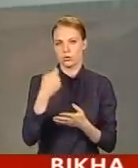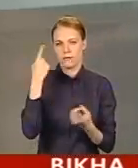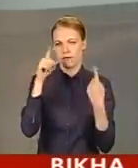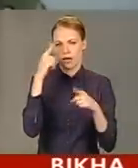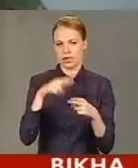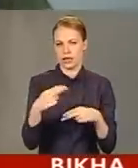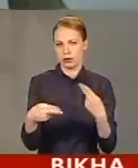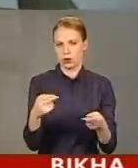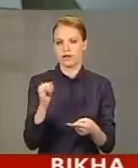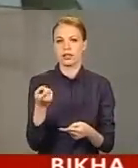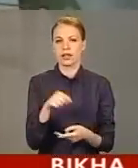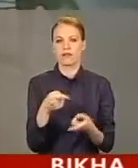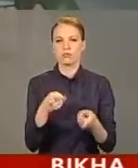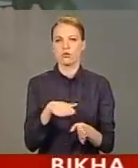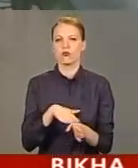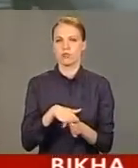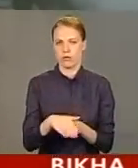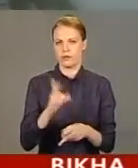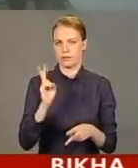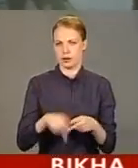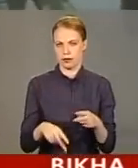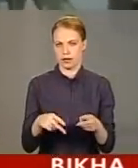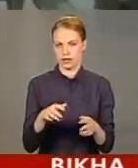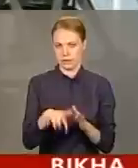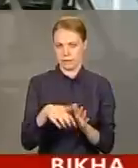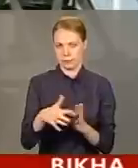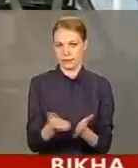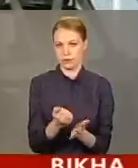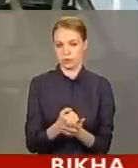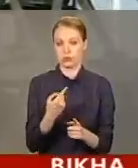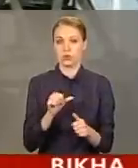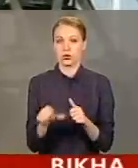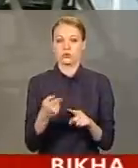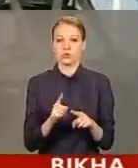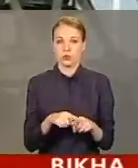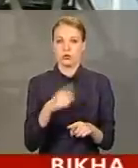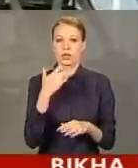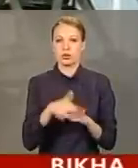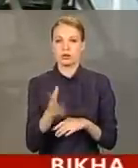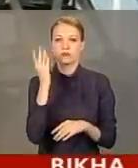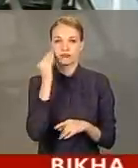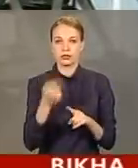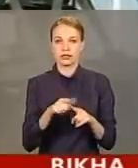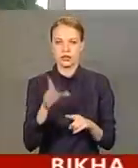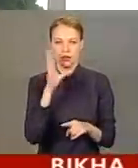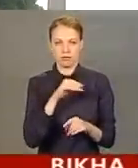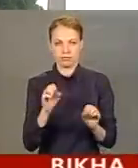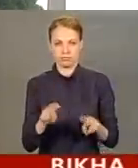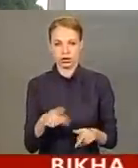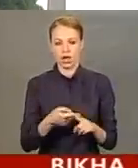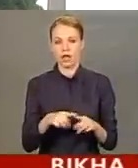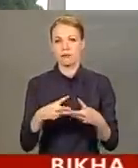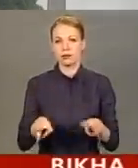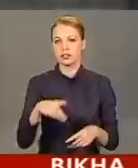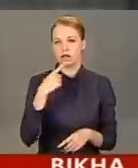державних боргів і навіть погрожує повним припиненням видобутку. Саме тому іноземці врахували і цей ризик, однак міністр